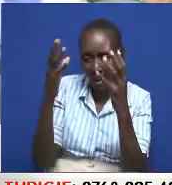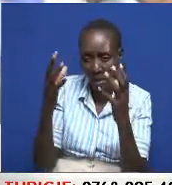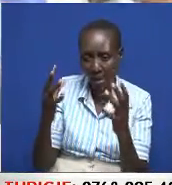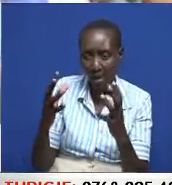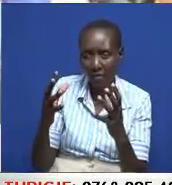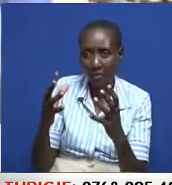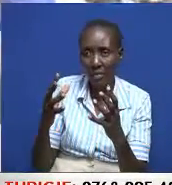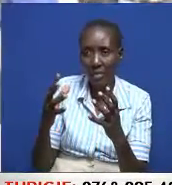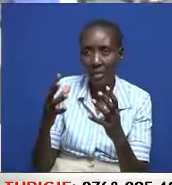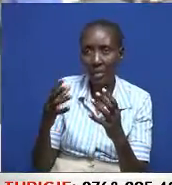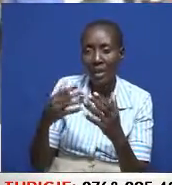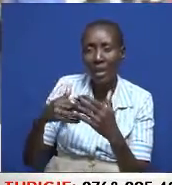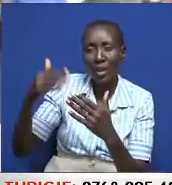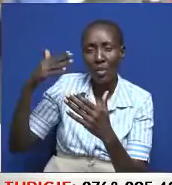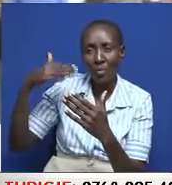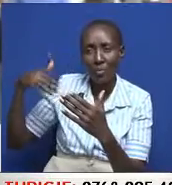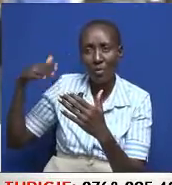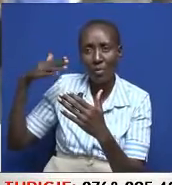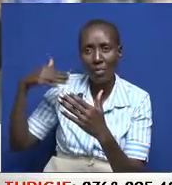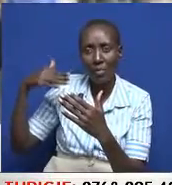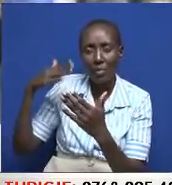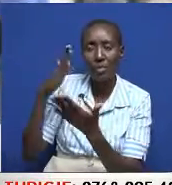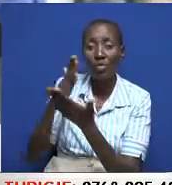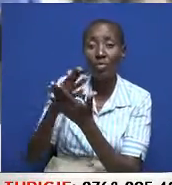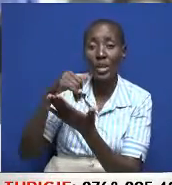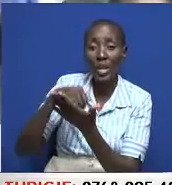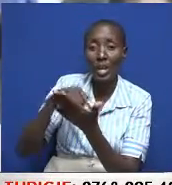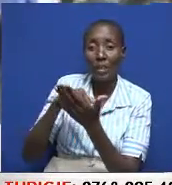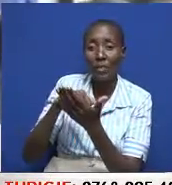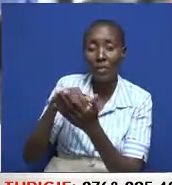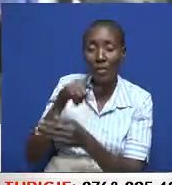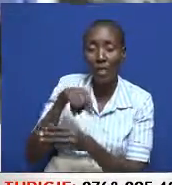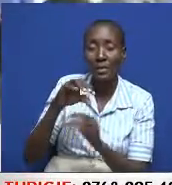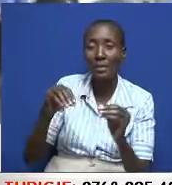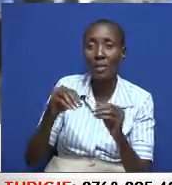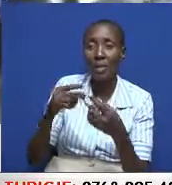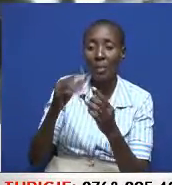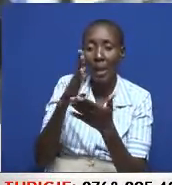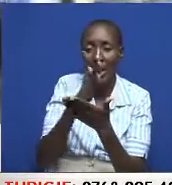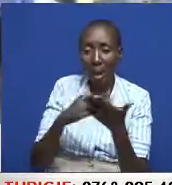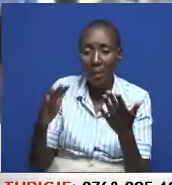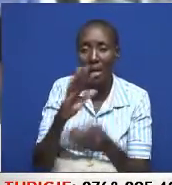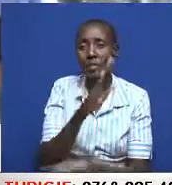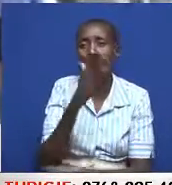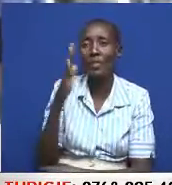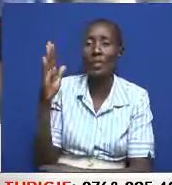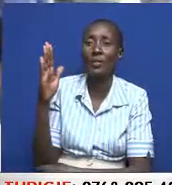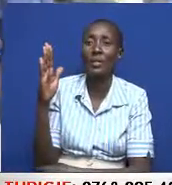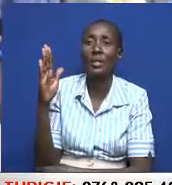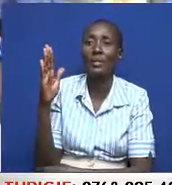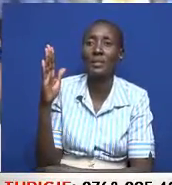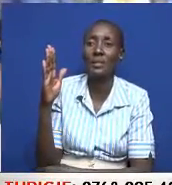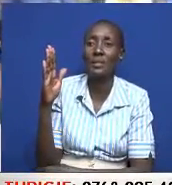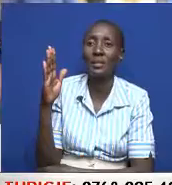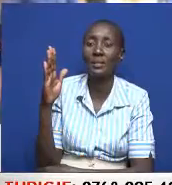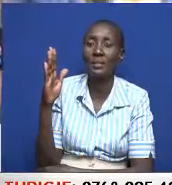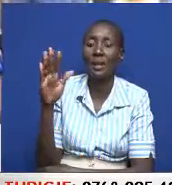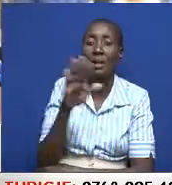Tumekubaliana samani ngao hatukuhusishwa. Sehemu kubwa ya hiyo msitu ambayo inaungana kwa Embaput. Embaput